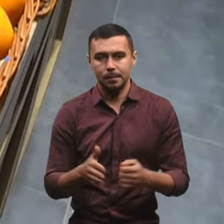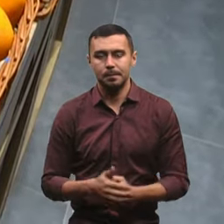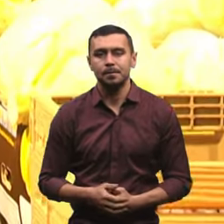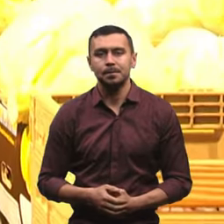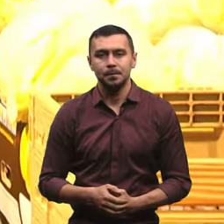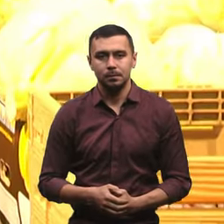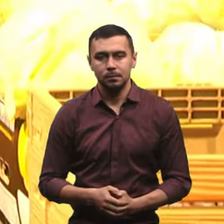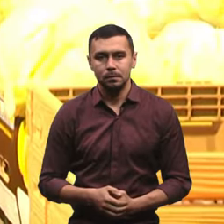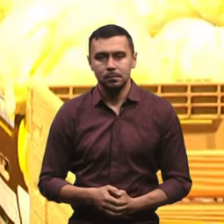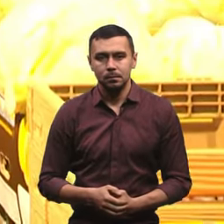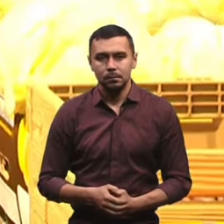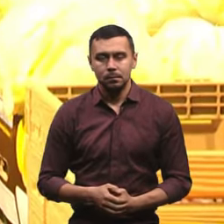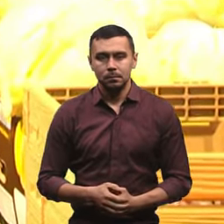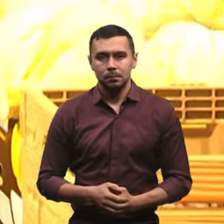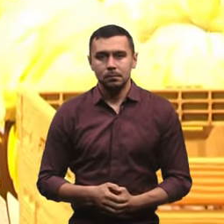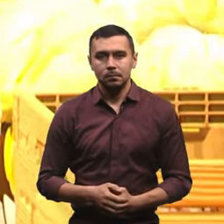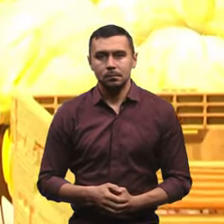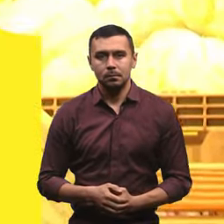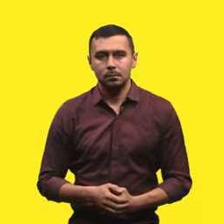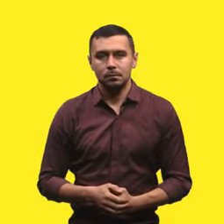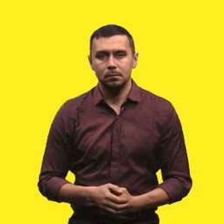Дем'ян Цегольник, Суспільне новини, Хмельницький.